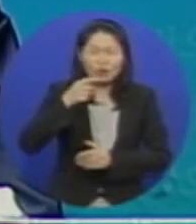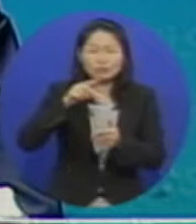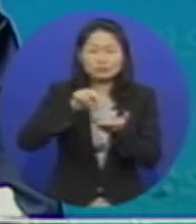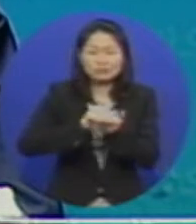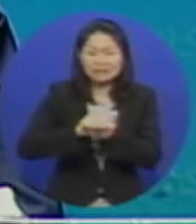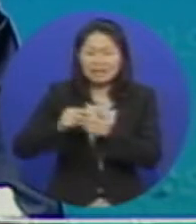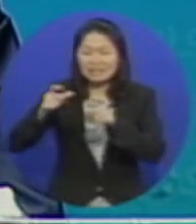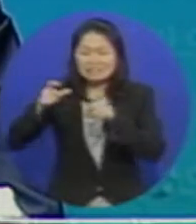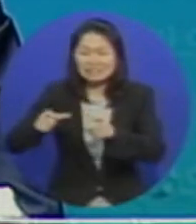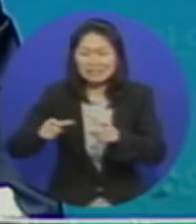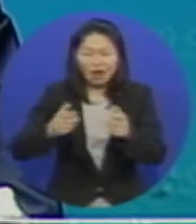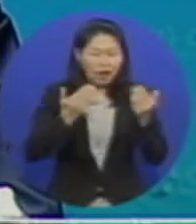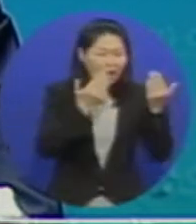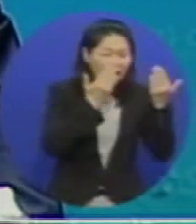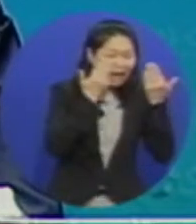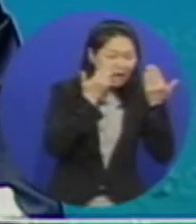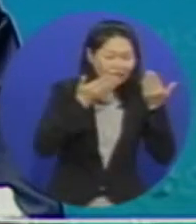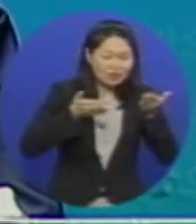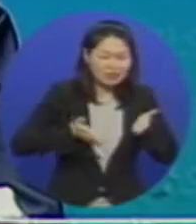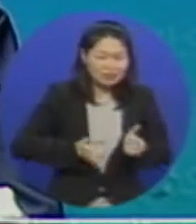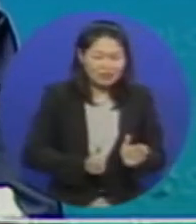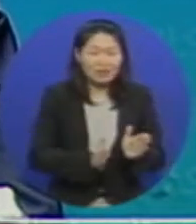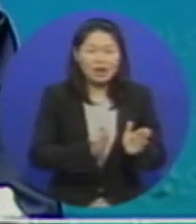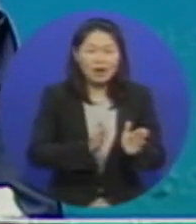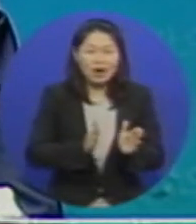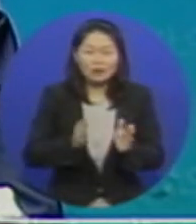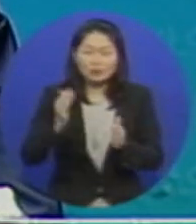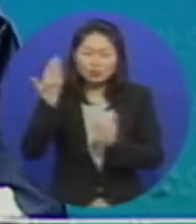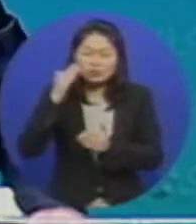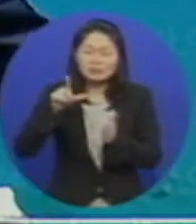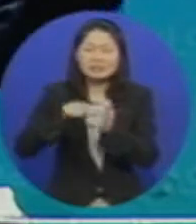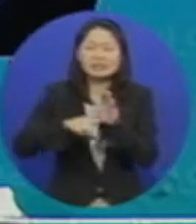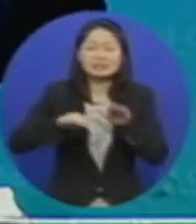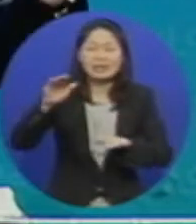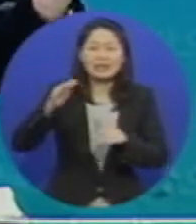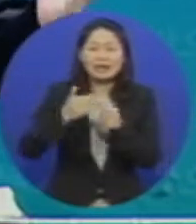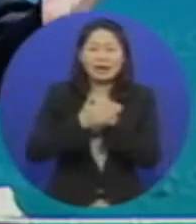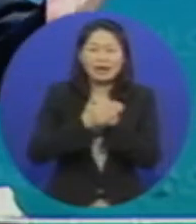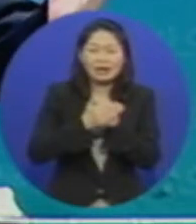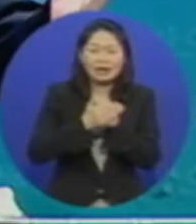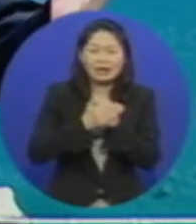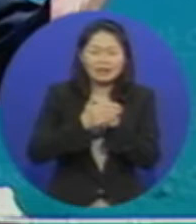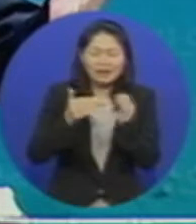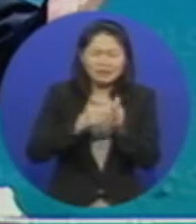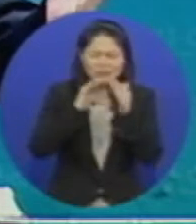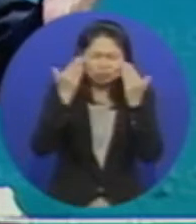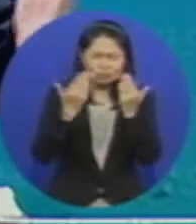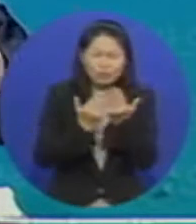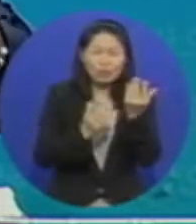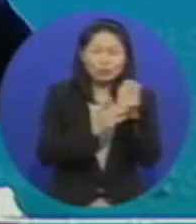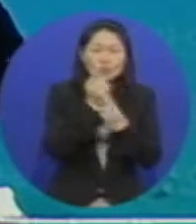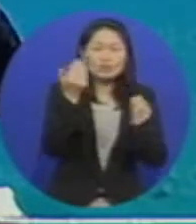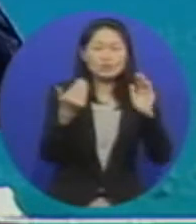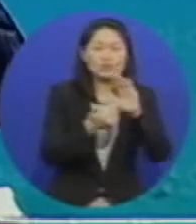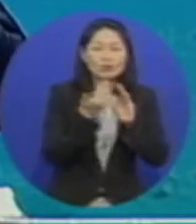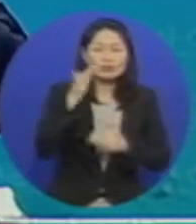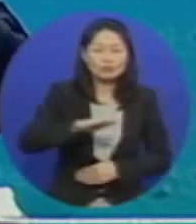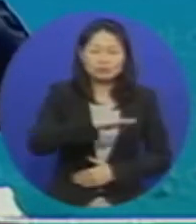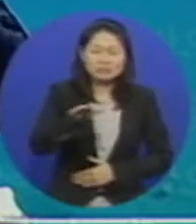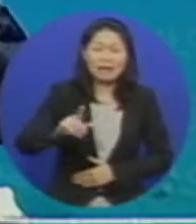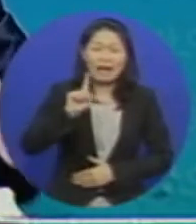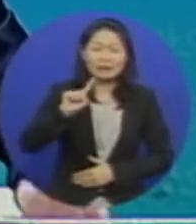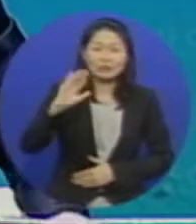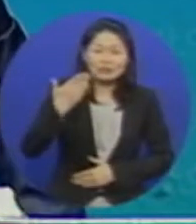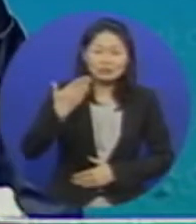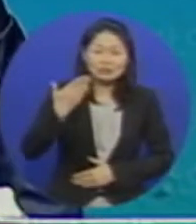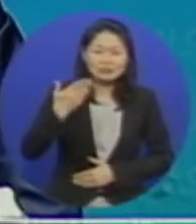연주의 연고주의 요즘엔 3대 차까지 통일을 이루어야 되는데 우리는 하나 되는데